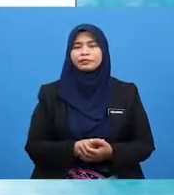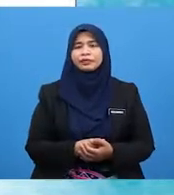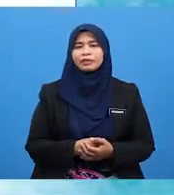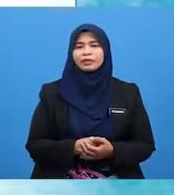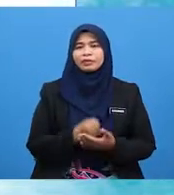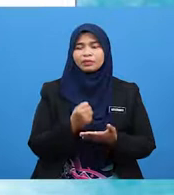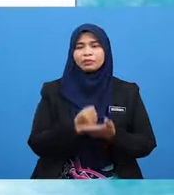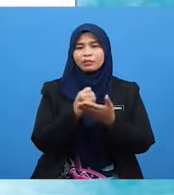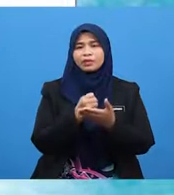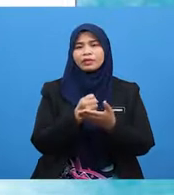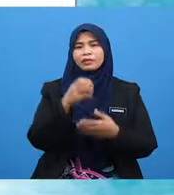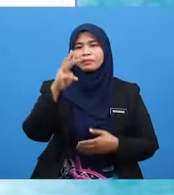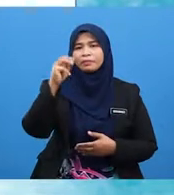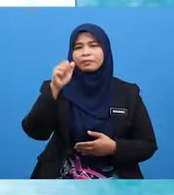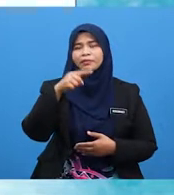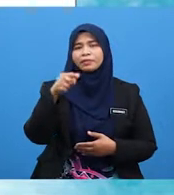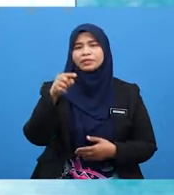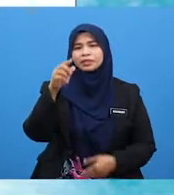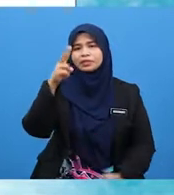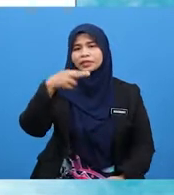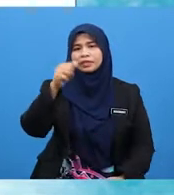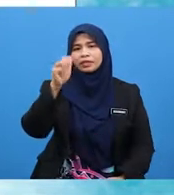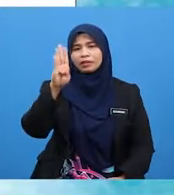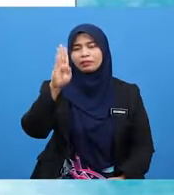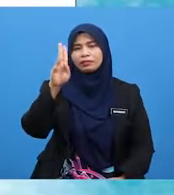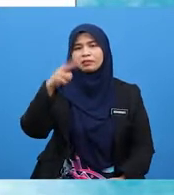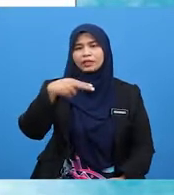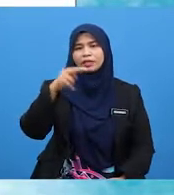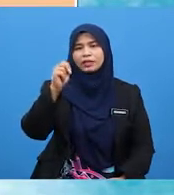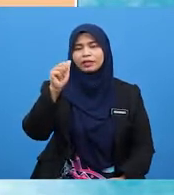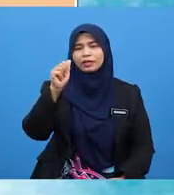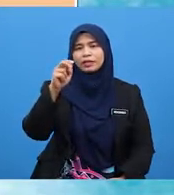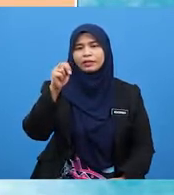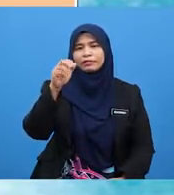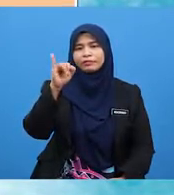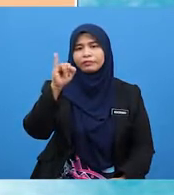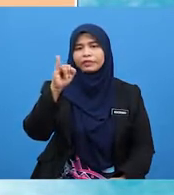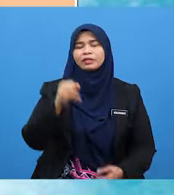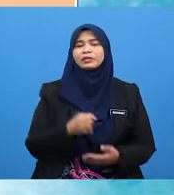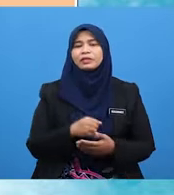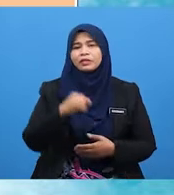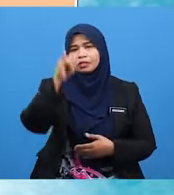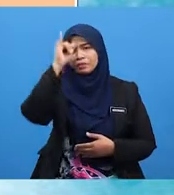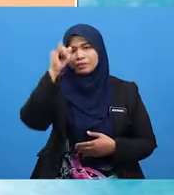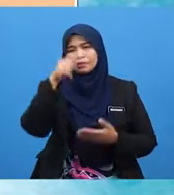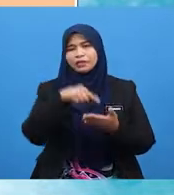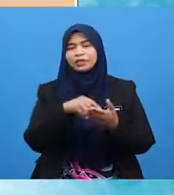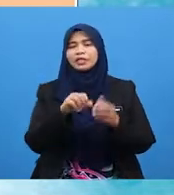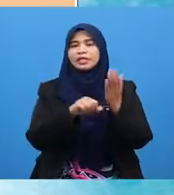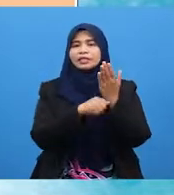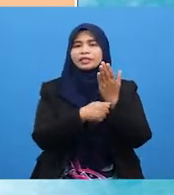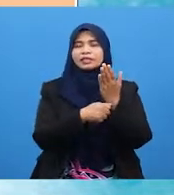ini tersebar di seluruh Asia Tengah dan Eropah. Imam Abu Hanifah mengasaskan mazhab